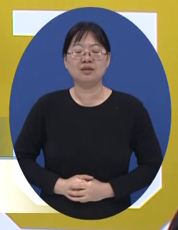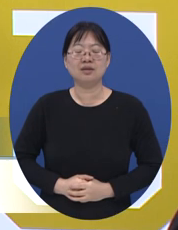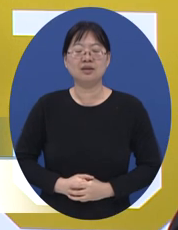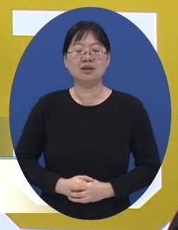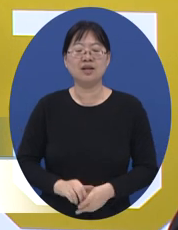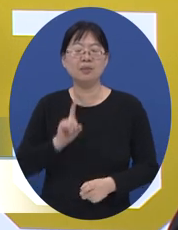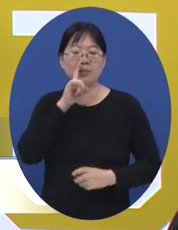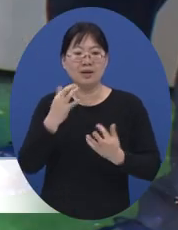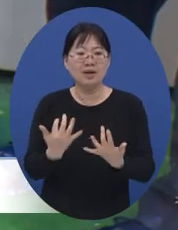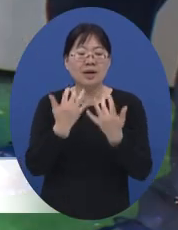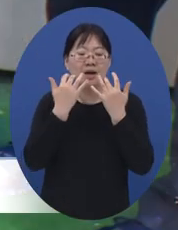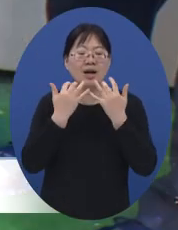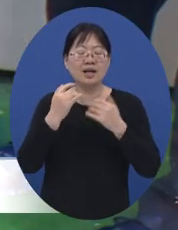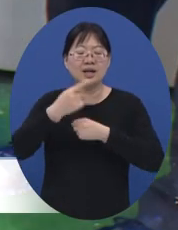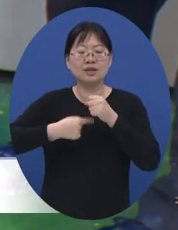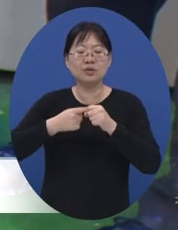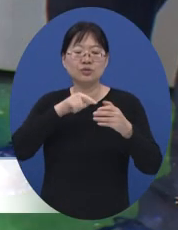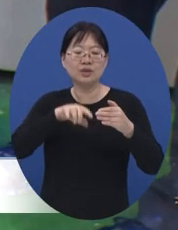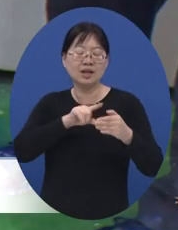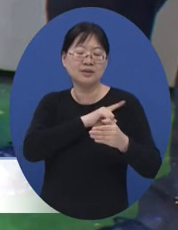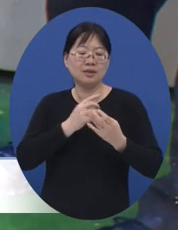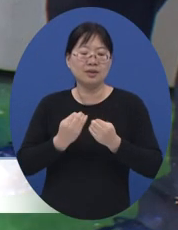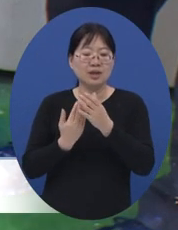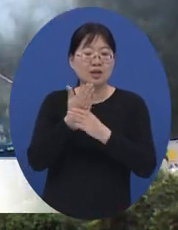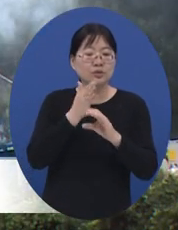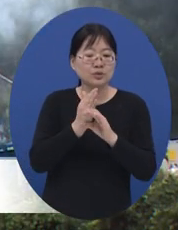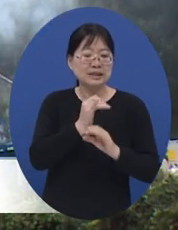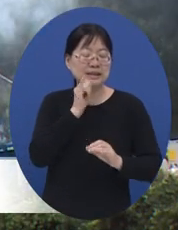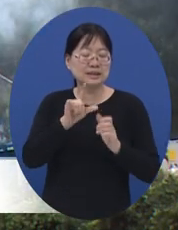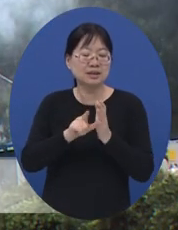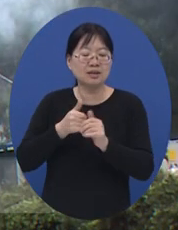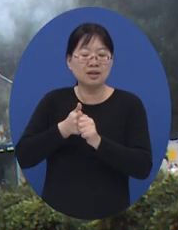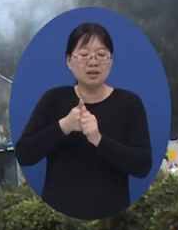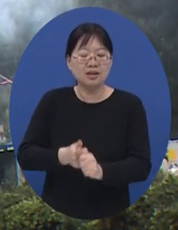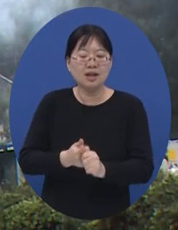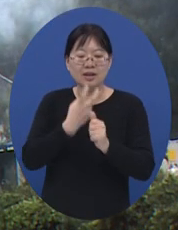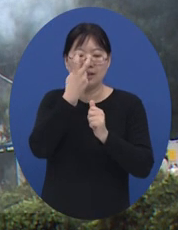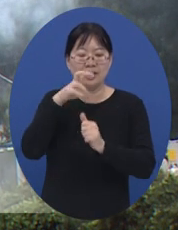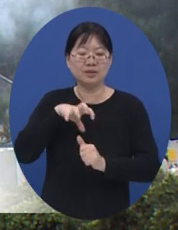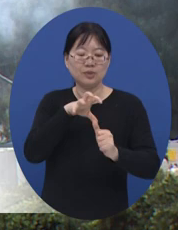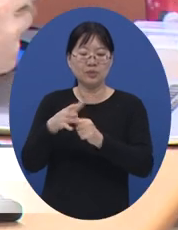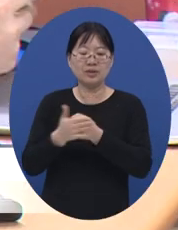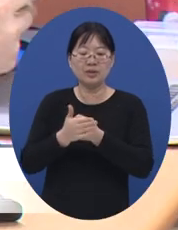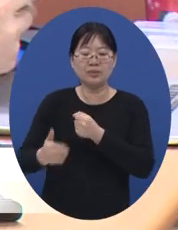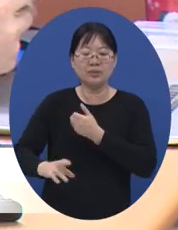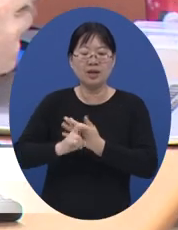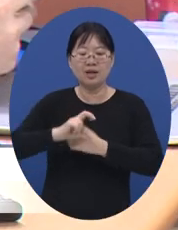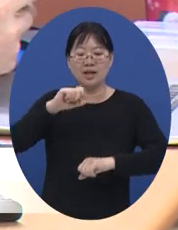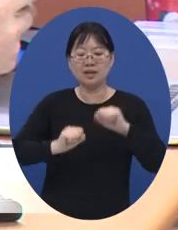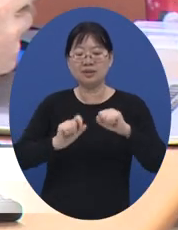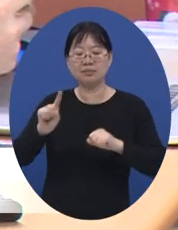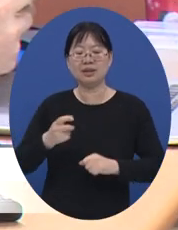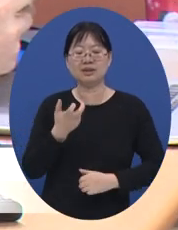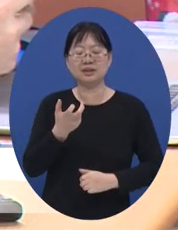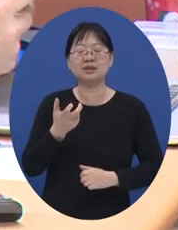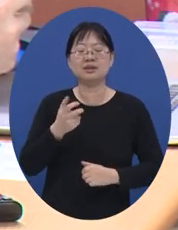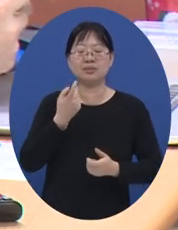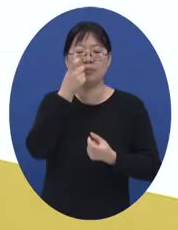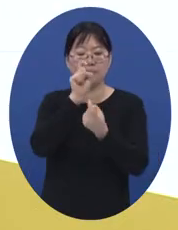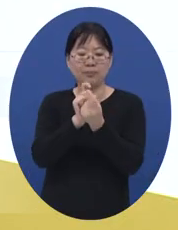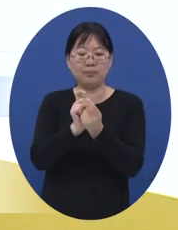경기도특별사법경찰단은 미세먼지가 한 해 중 가장 많이 발생하기 시작하는 시기에 맞춰 단속을 실시해 불법 행위 170여 건을